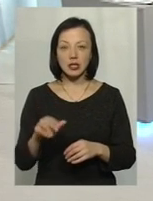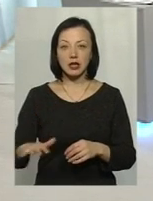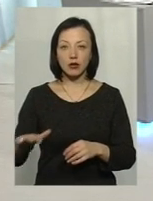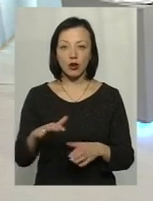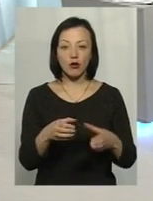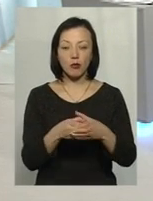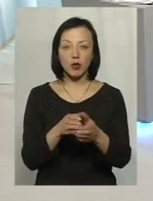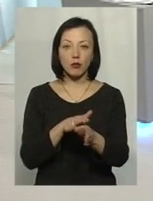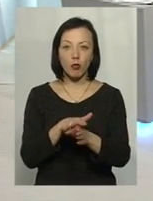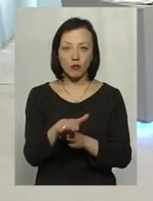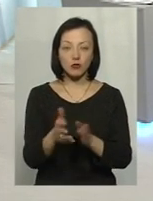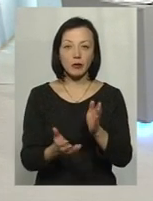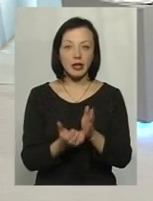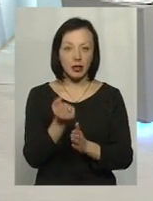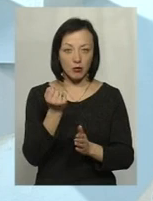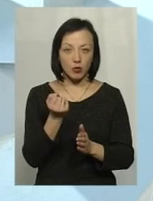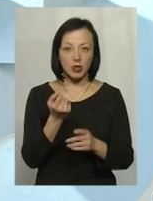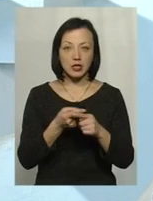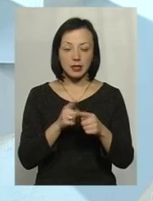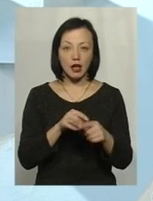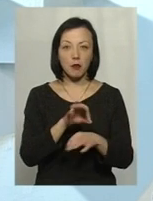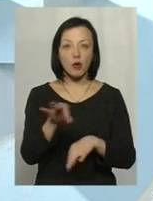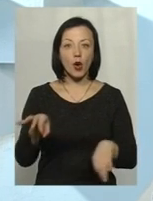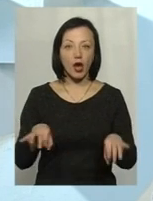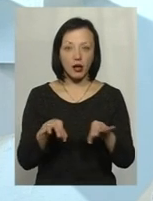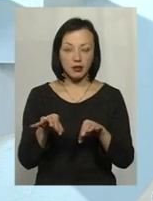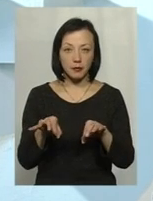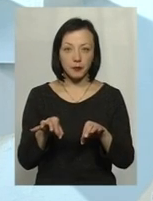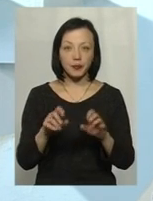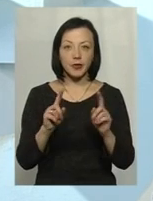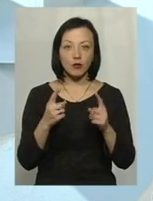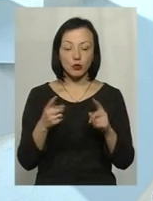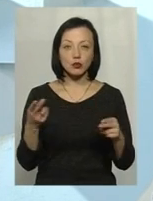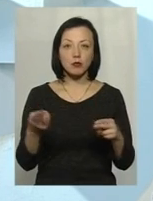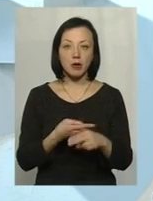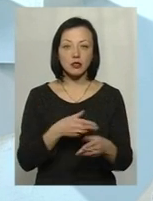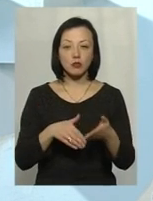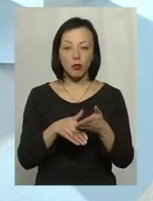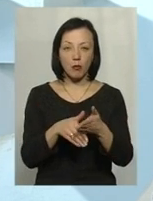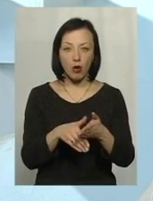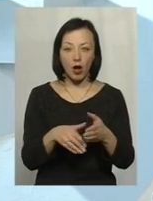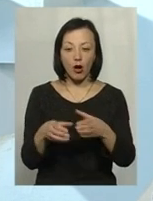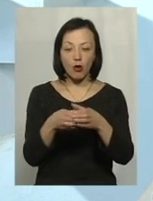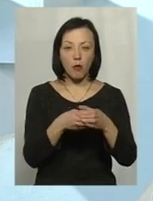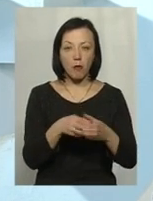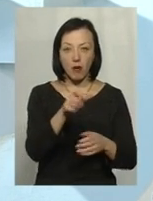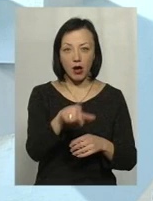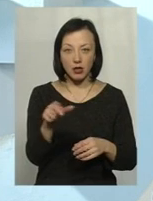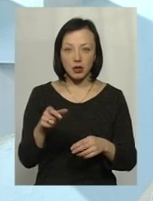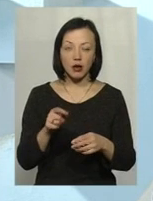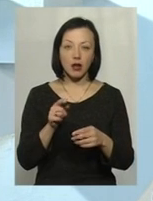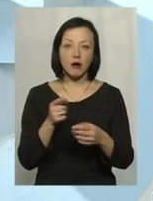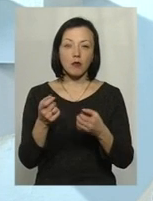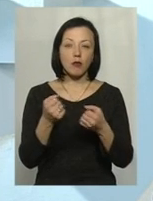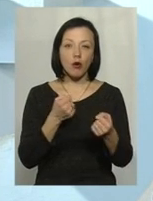громада повністю підтримує вказаний проєкт. Тому що без допомоги громади протидіяти сьогодні